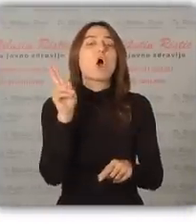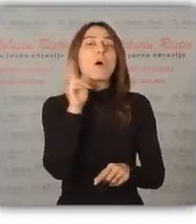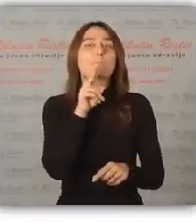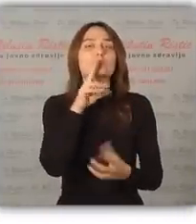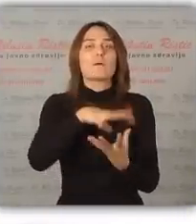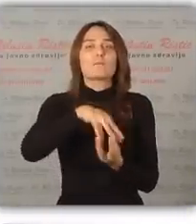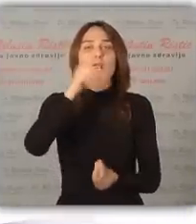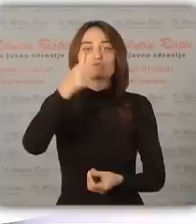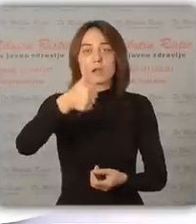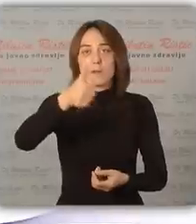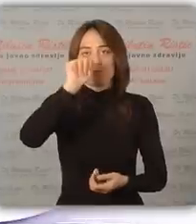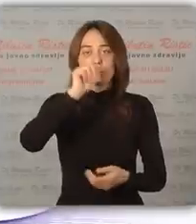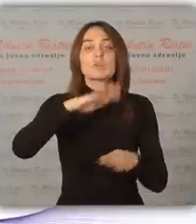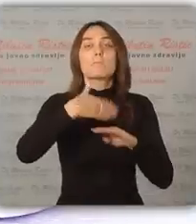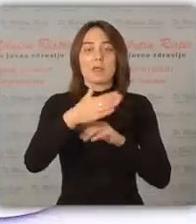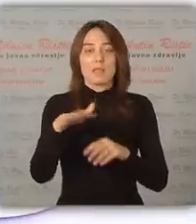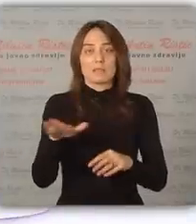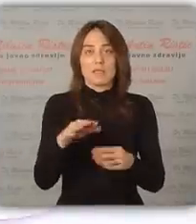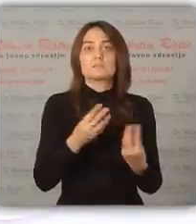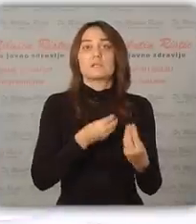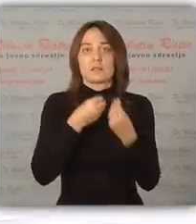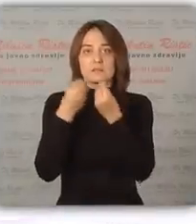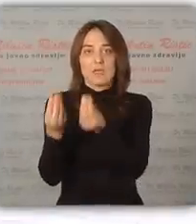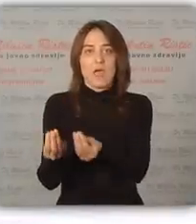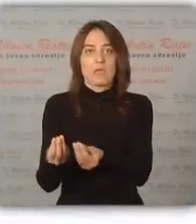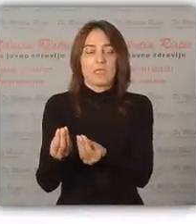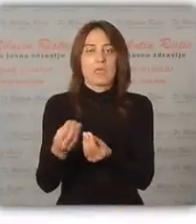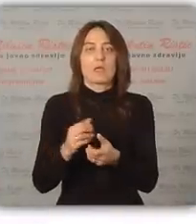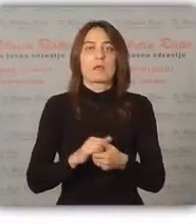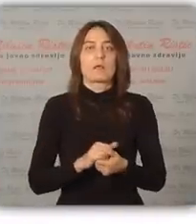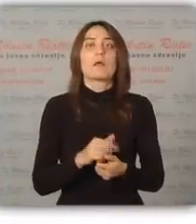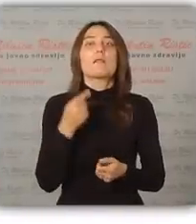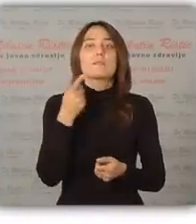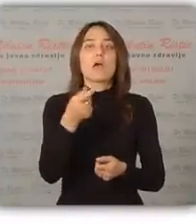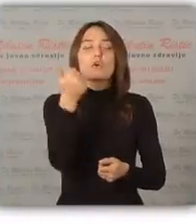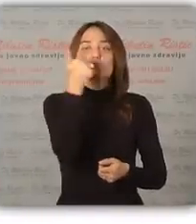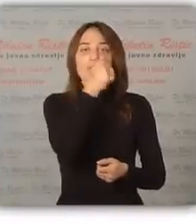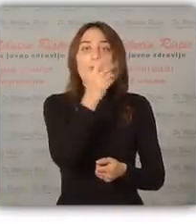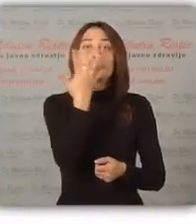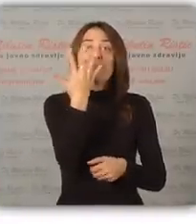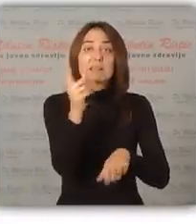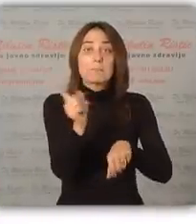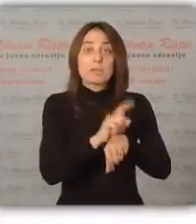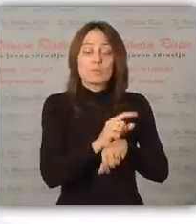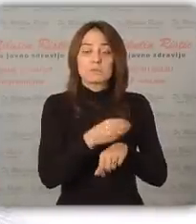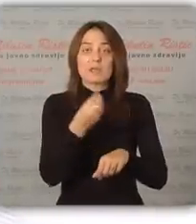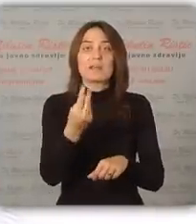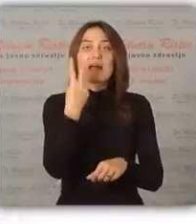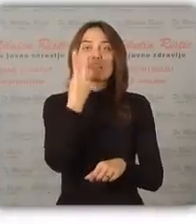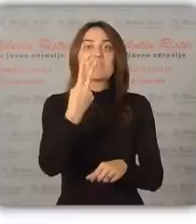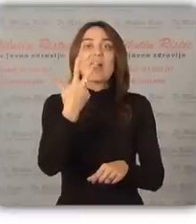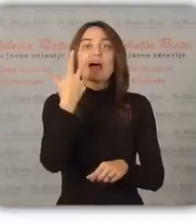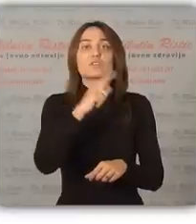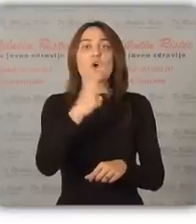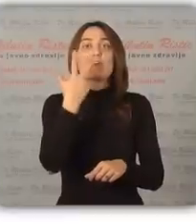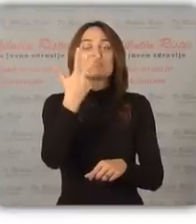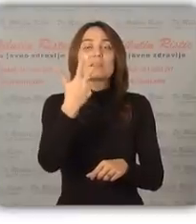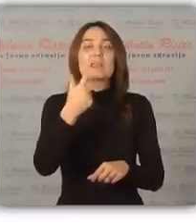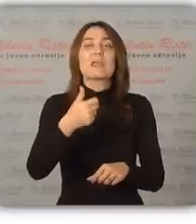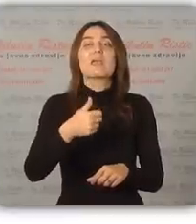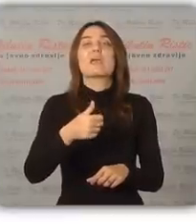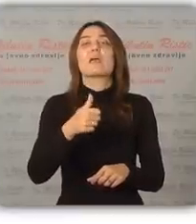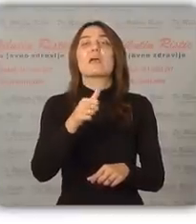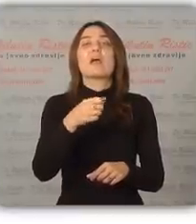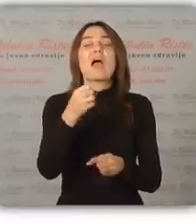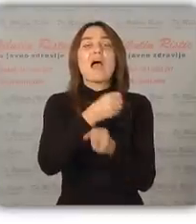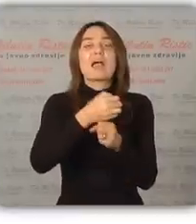običnom flaširanom vodom i onda se deci daje tako što se na 5 minuti daju po 2-3 kafene